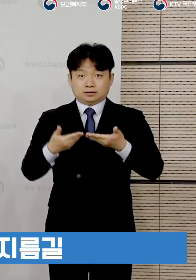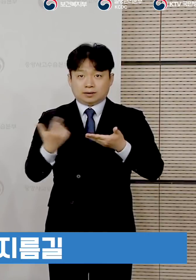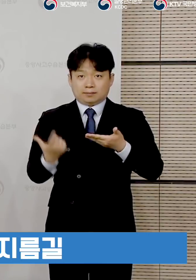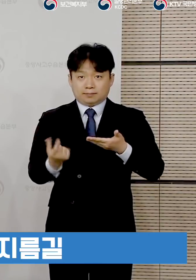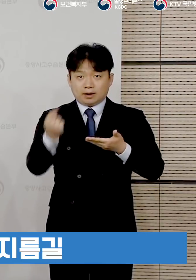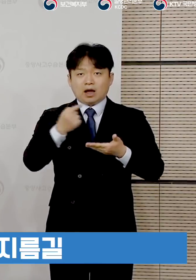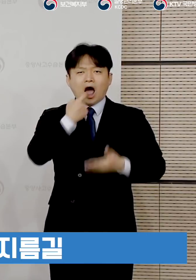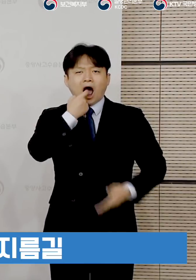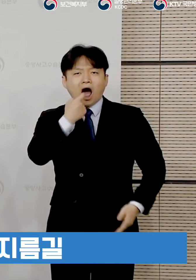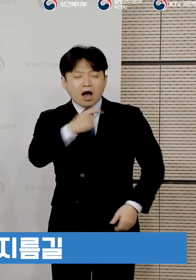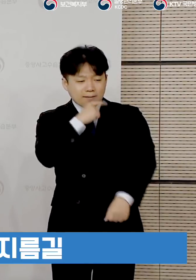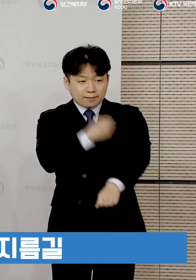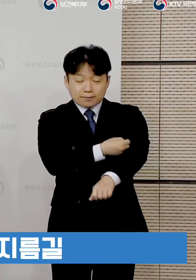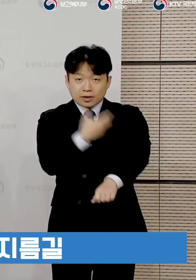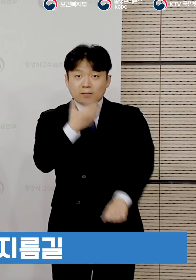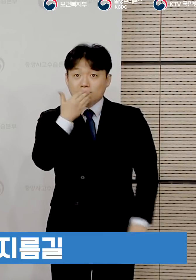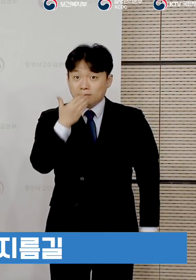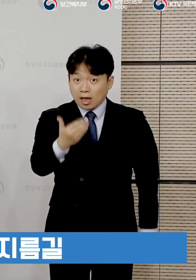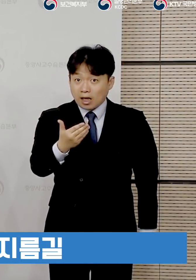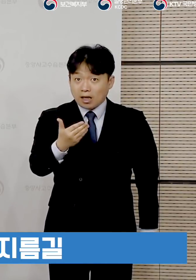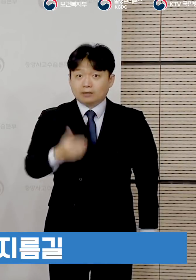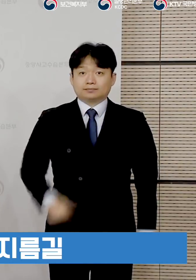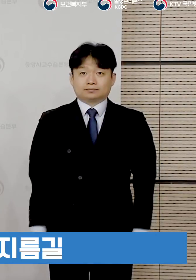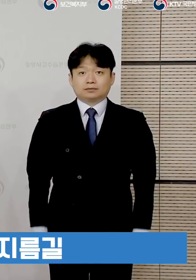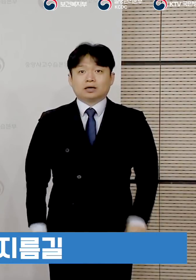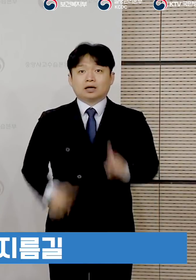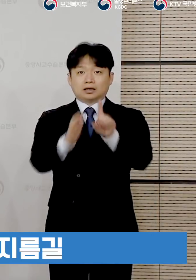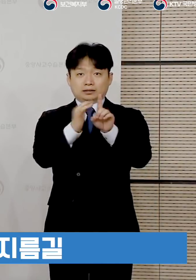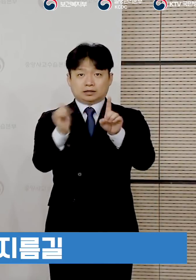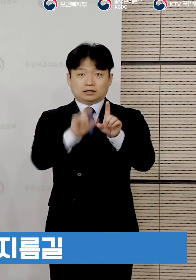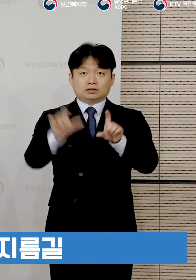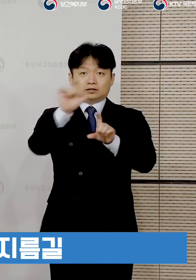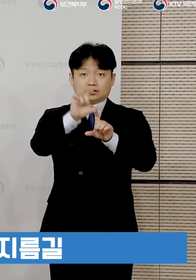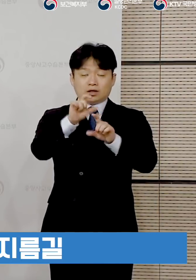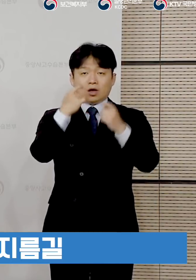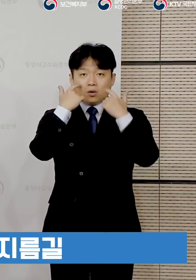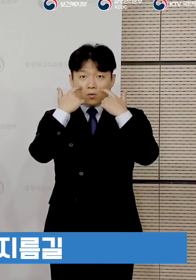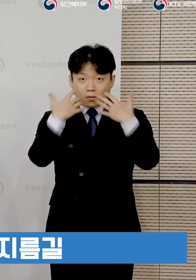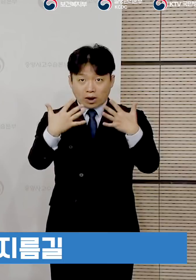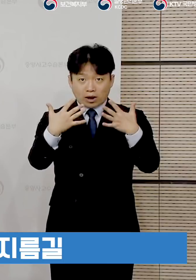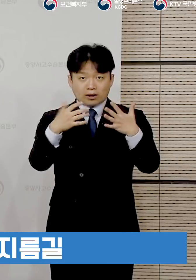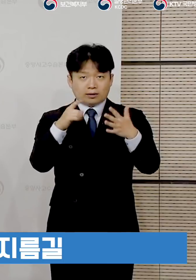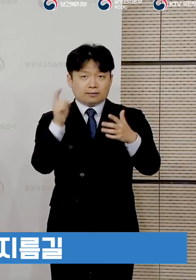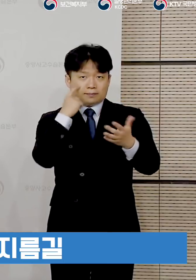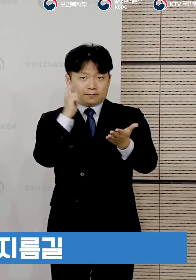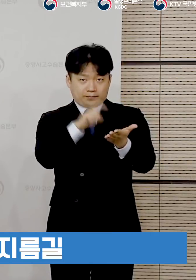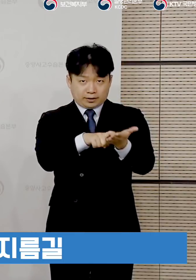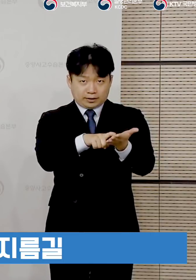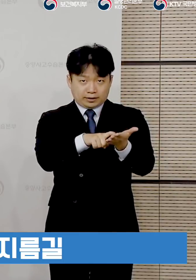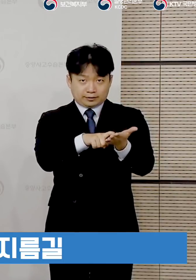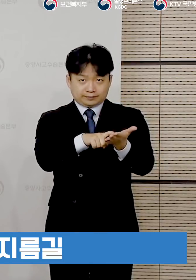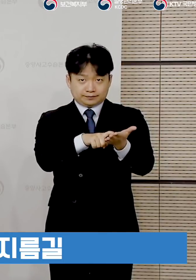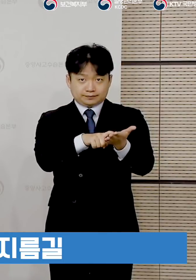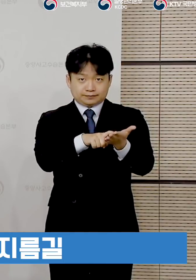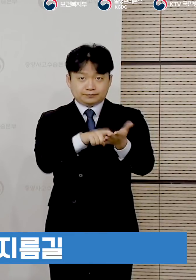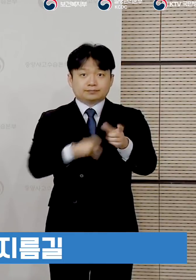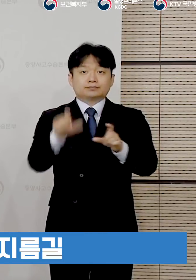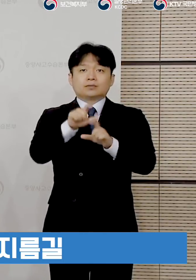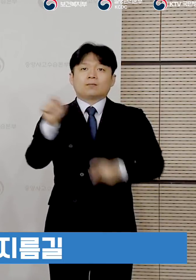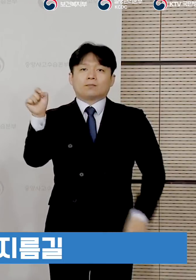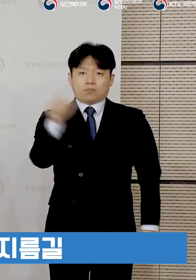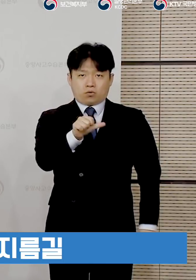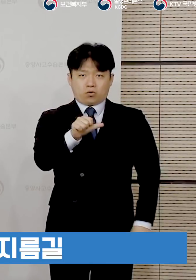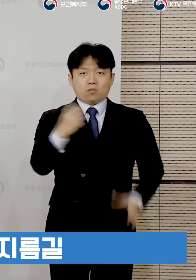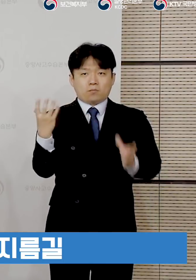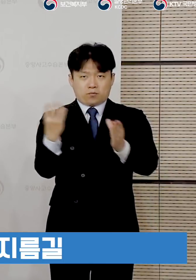정확하게 검체를 채취하고 그를 통해서 한 명의 환자를 보다 정확하게 신속하게 발굴해내고 그것이 보다 빠른